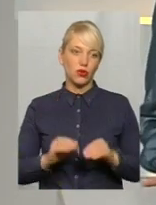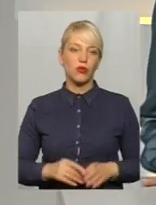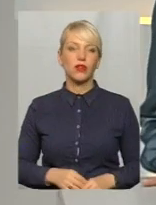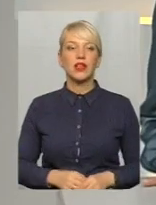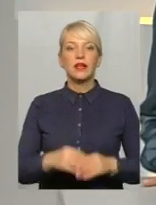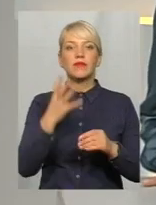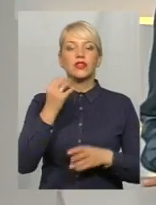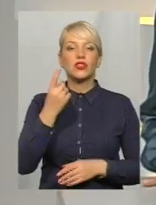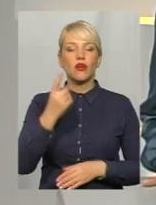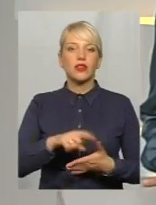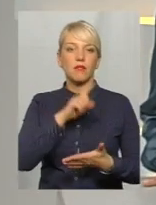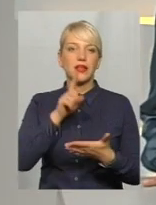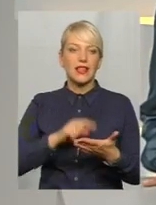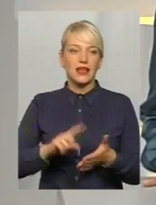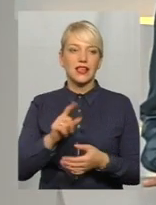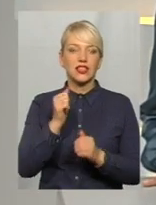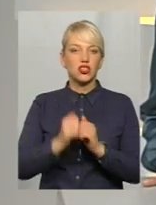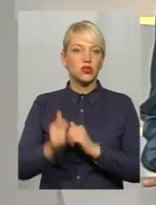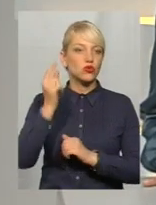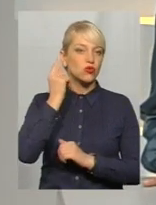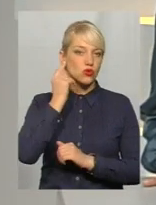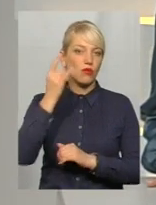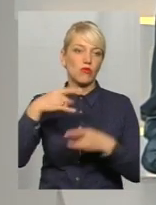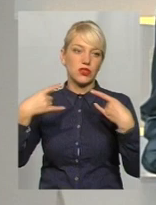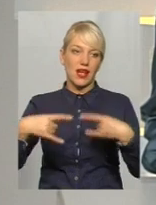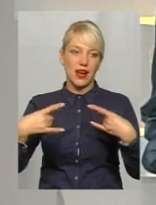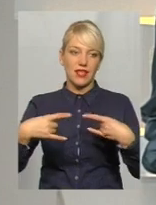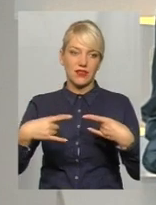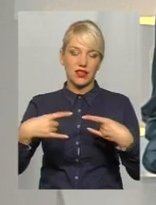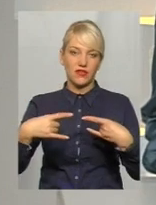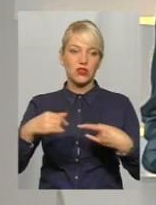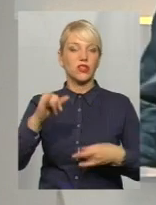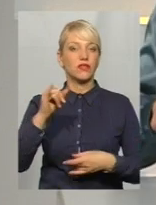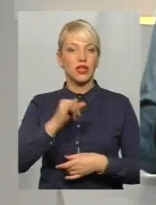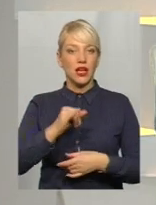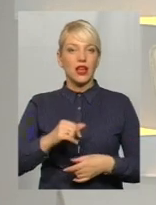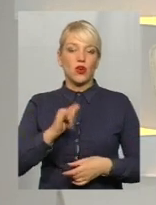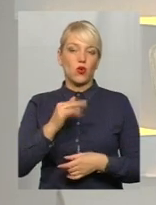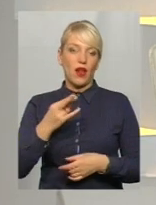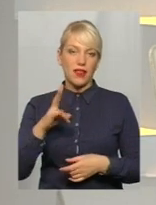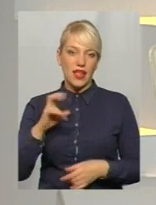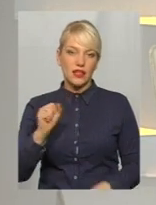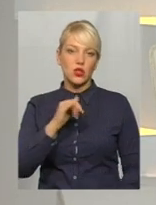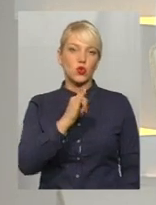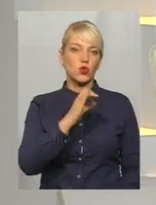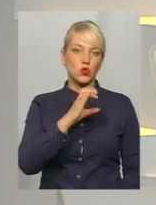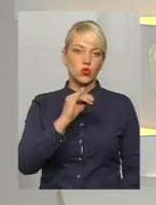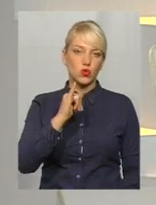одне питання, про яке часто чуємо з екранів телевізорів, і пані Уляна Супрун говорить